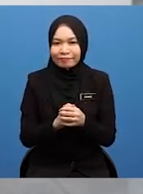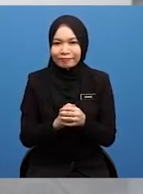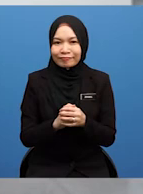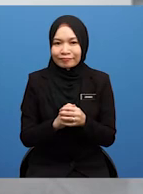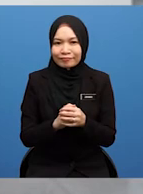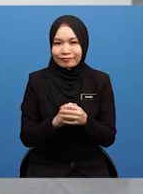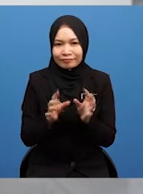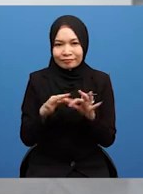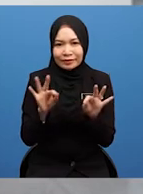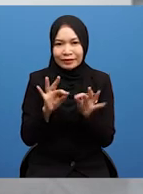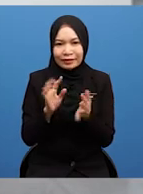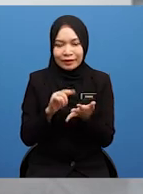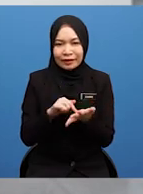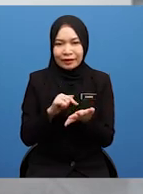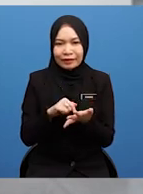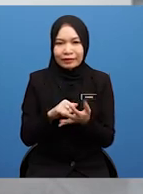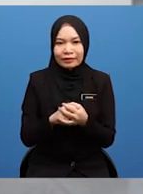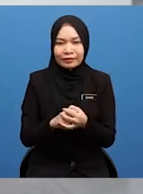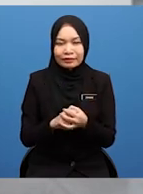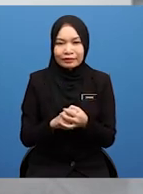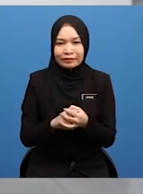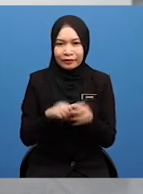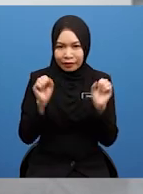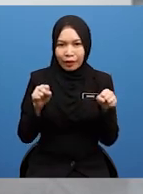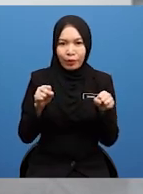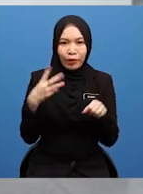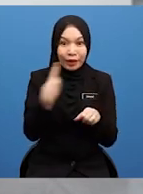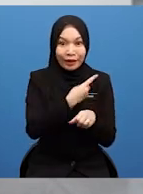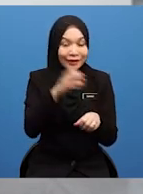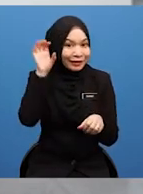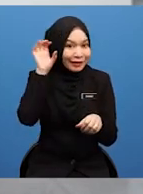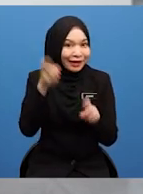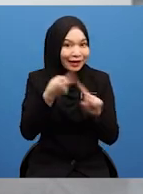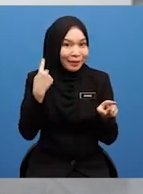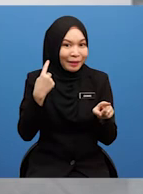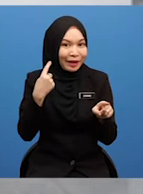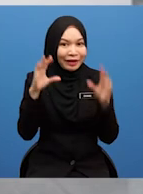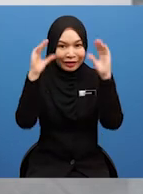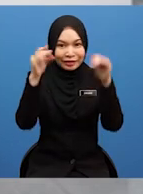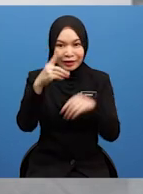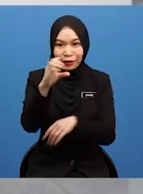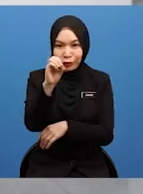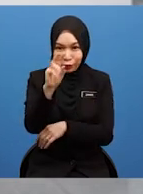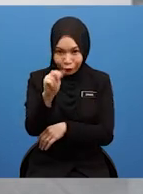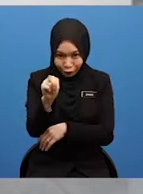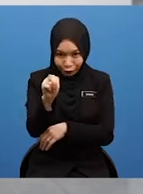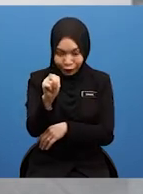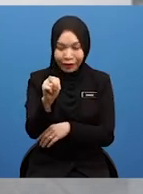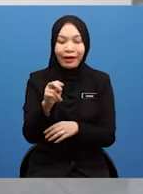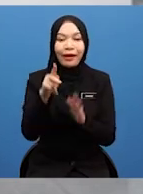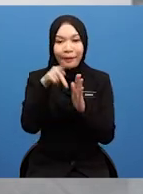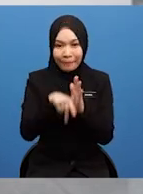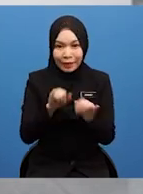baca-baca dulu Sanyo boleh kita dengarkan daripada segodon ini penjelasan lebih sedikit lagi